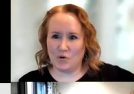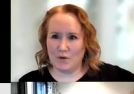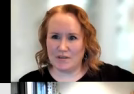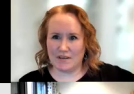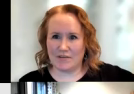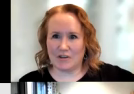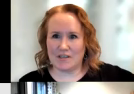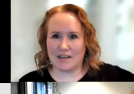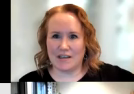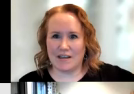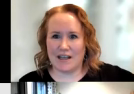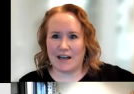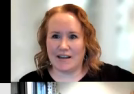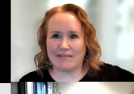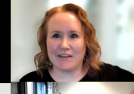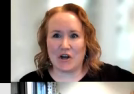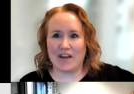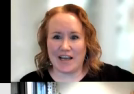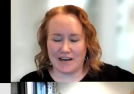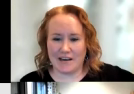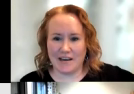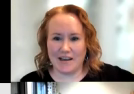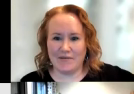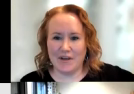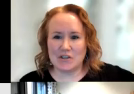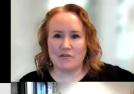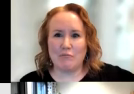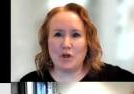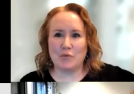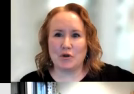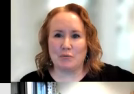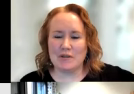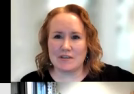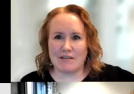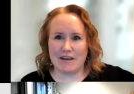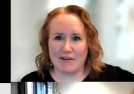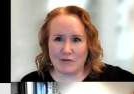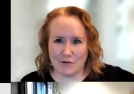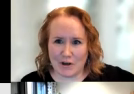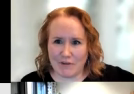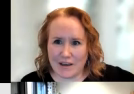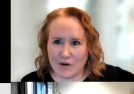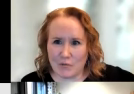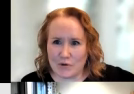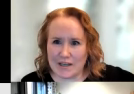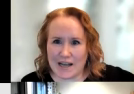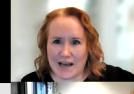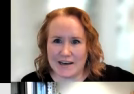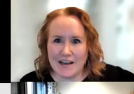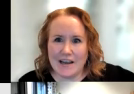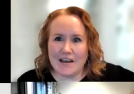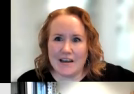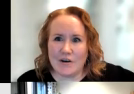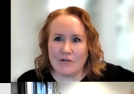det. Det har kommet faktisk en hel liten rad her. Så vi begynner på toppen, og så ser vi hvordan vi kommer ut av denne